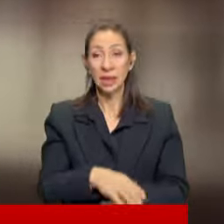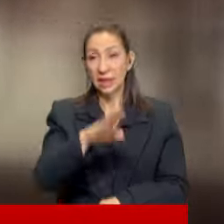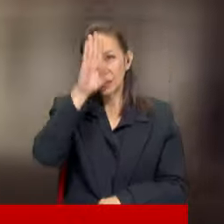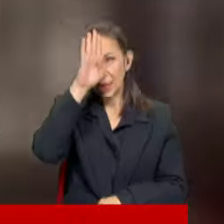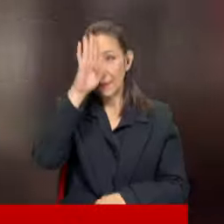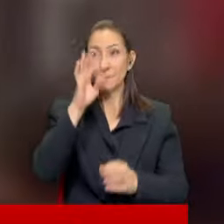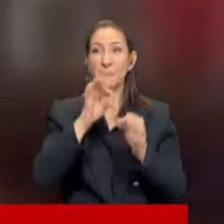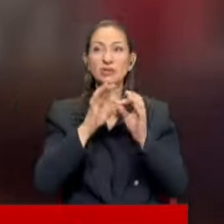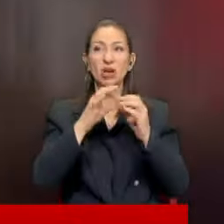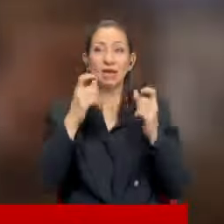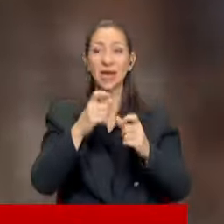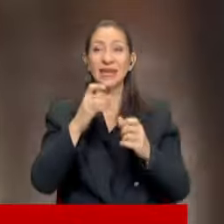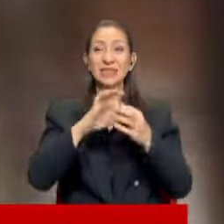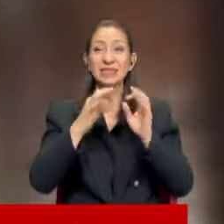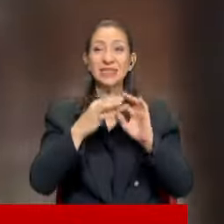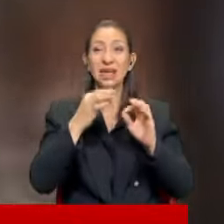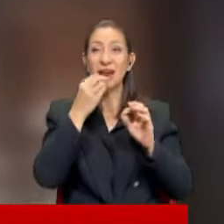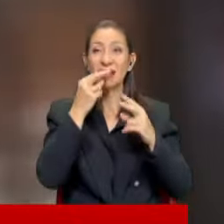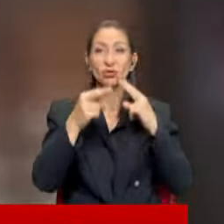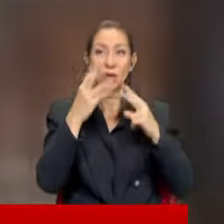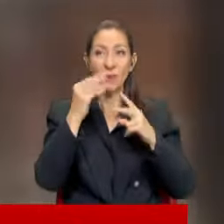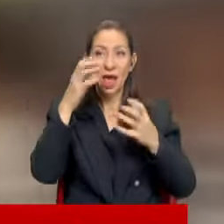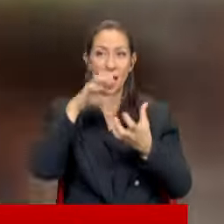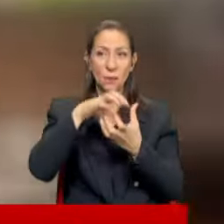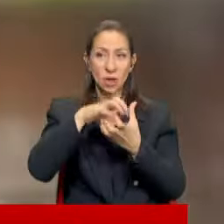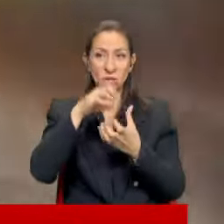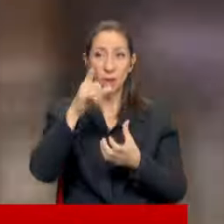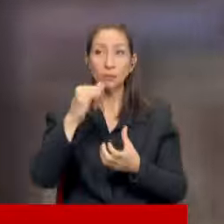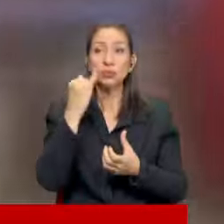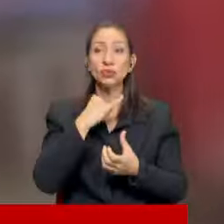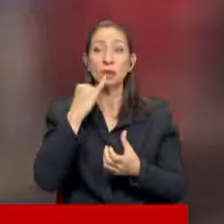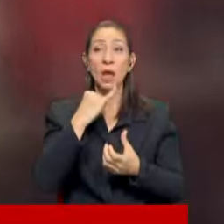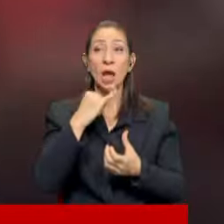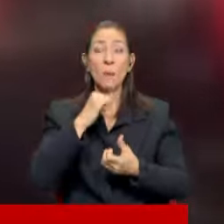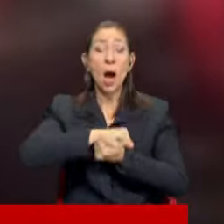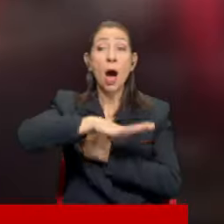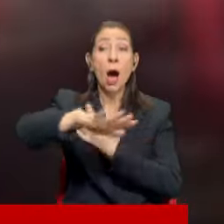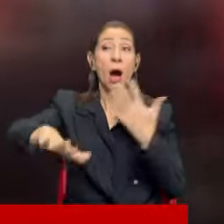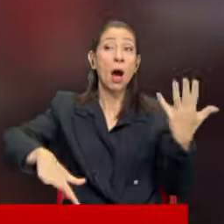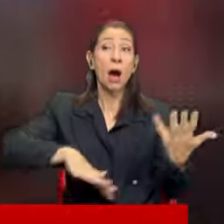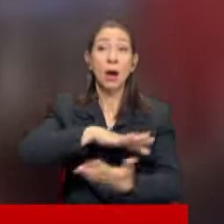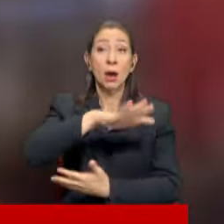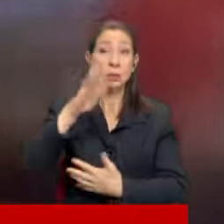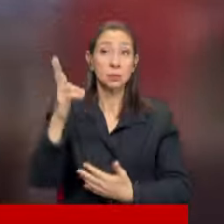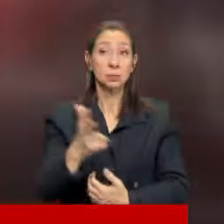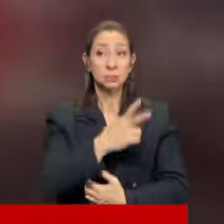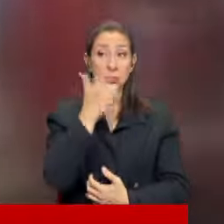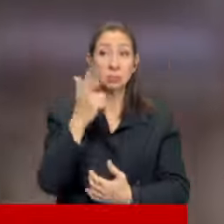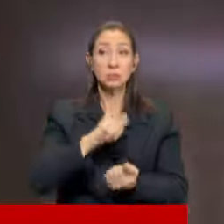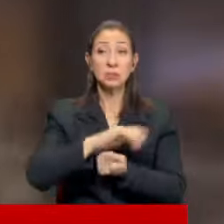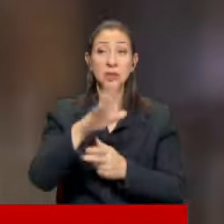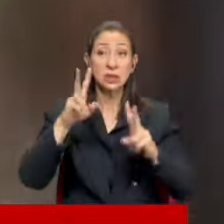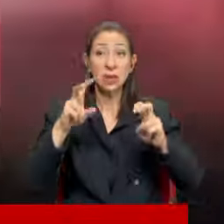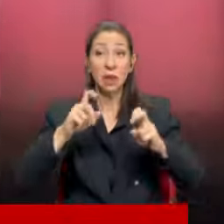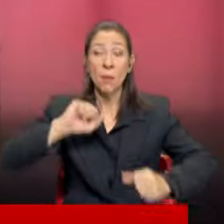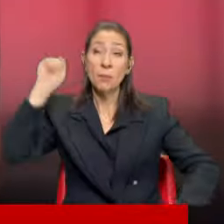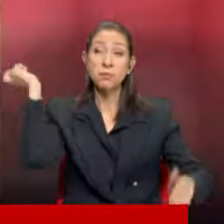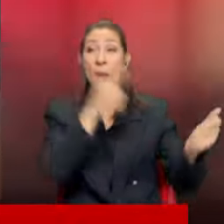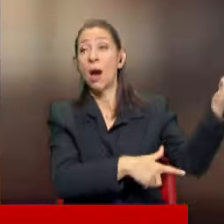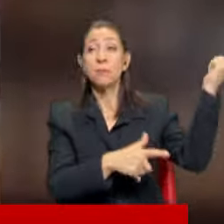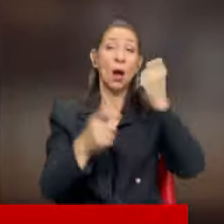İstanbul Başakşehir'de zincir restoranları bulunan bir hamburgercide müşteriler tekme tokat birbirine saldırdı. Kavgada sandalyeler